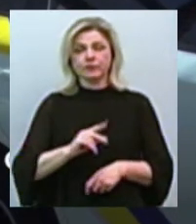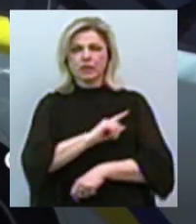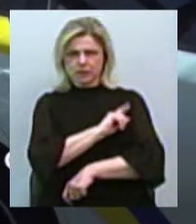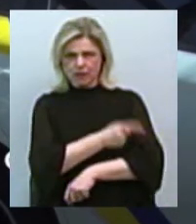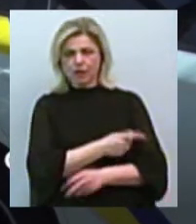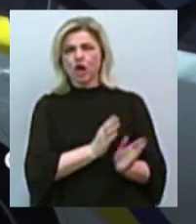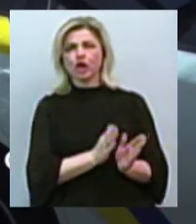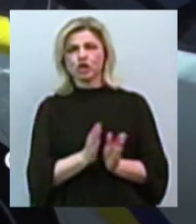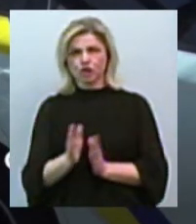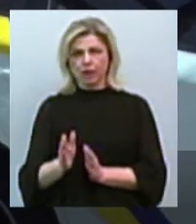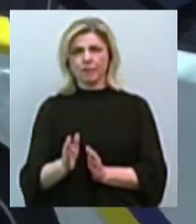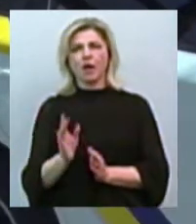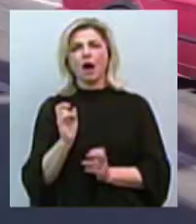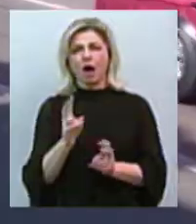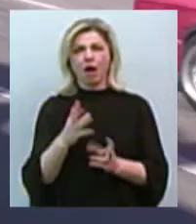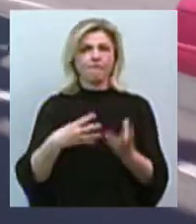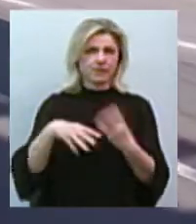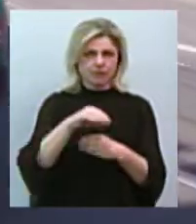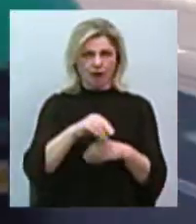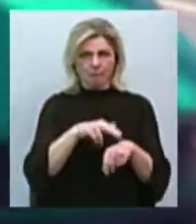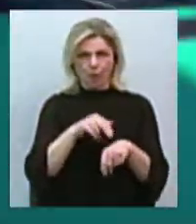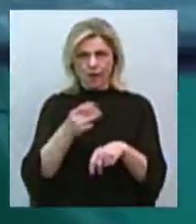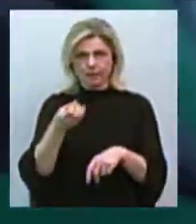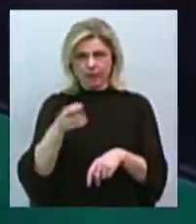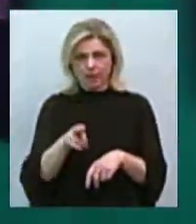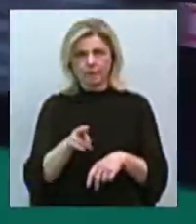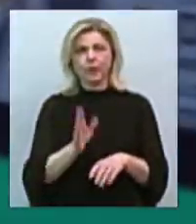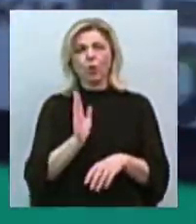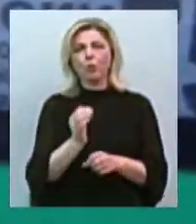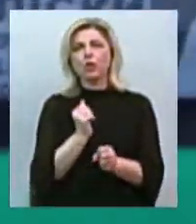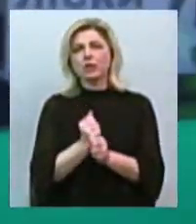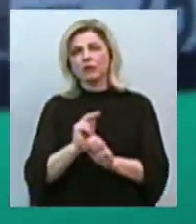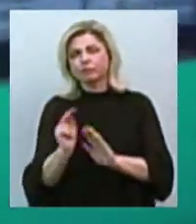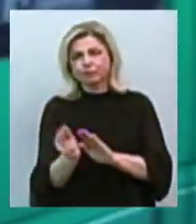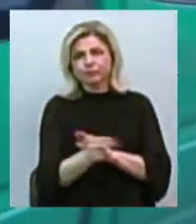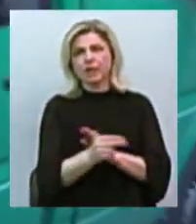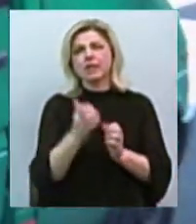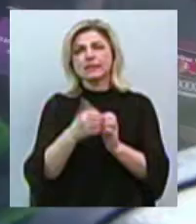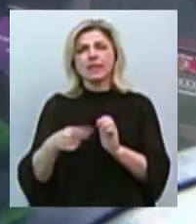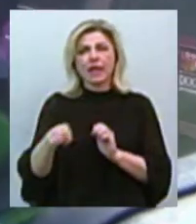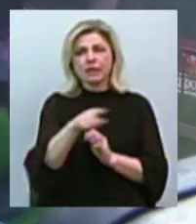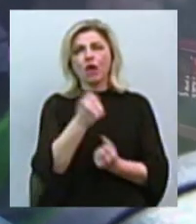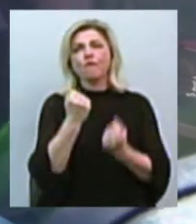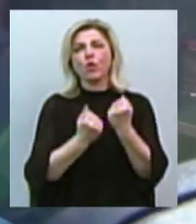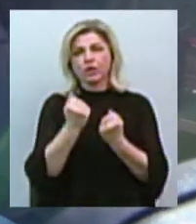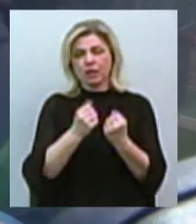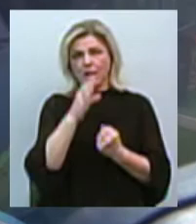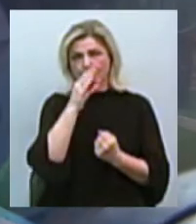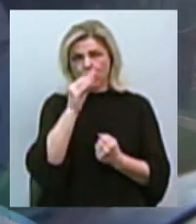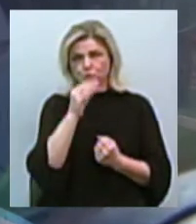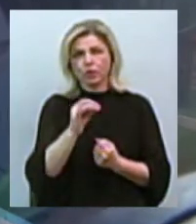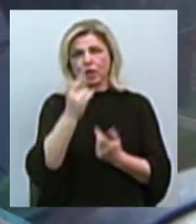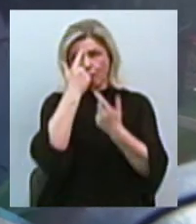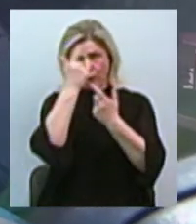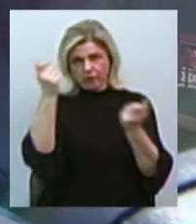несення служби, як і вся поліція. Будемо проводити роз'яснювальну роботу серед водії маршрутно-транспортних засобів,